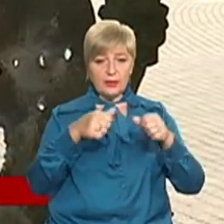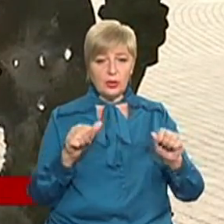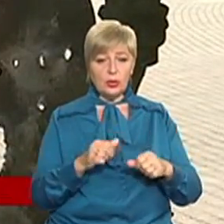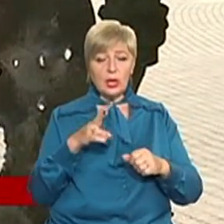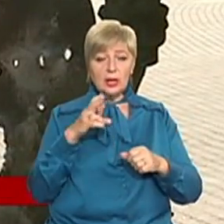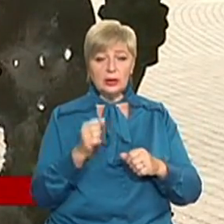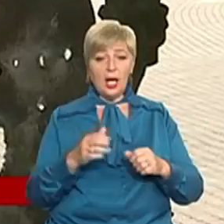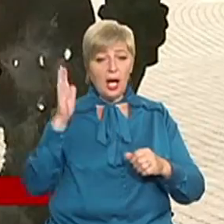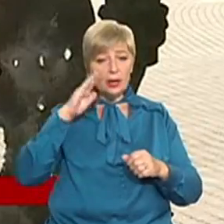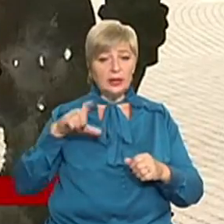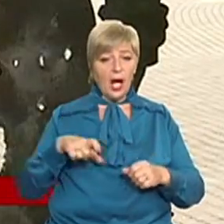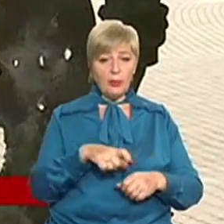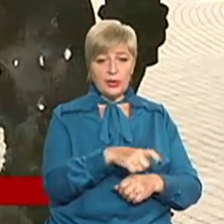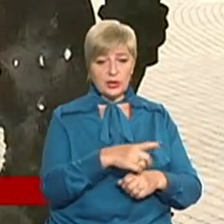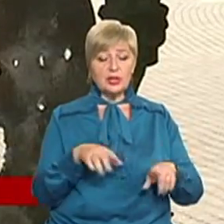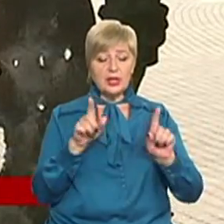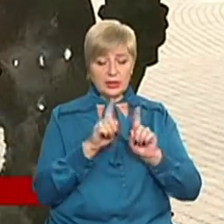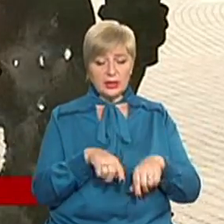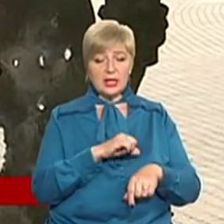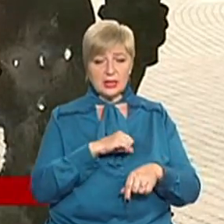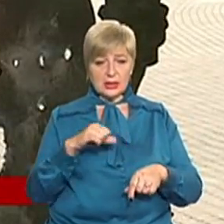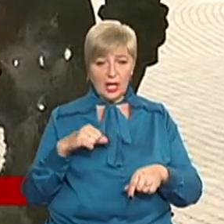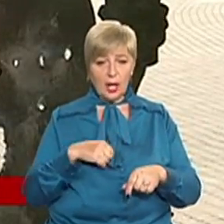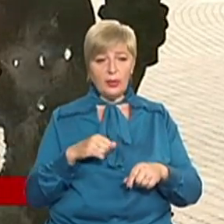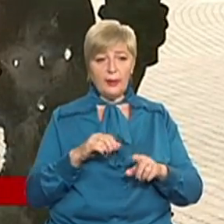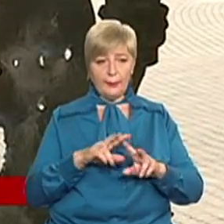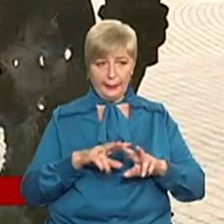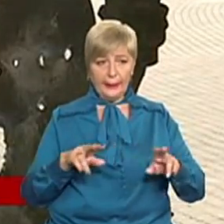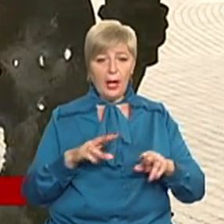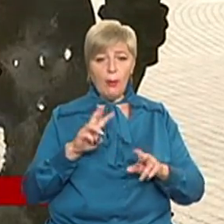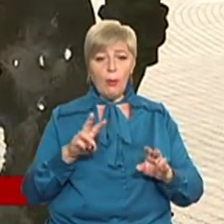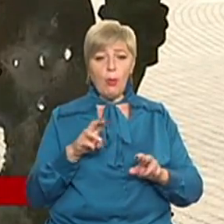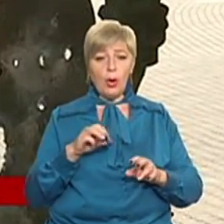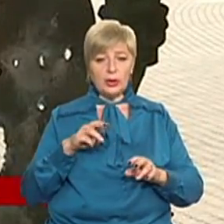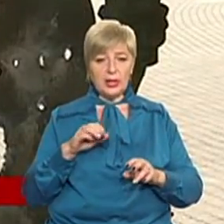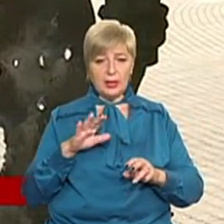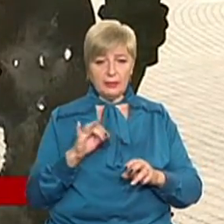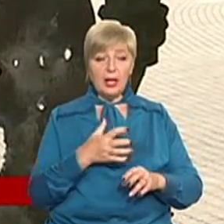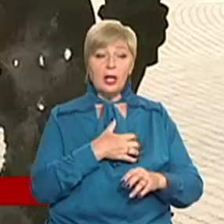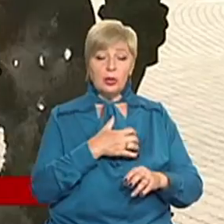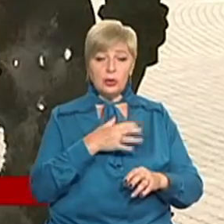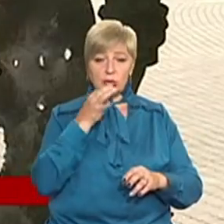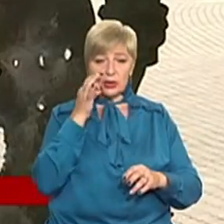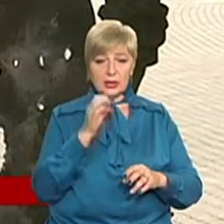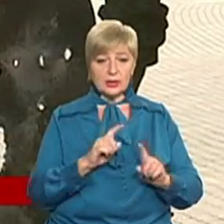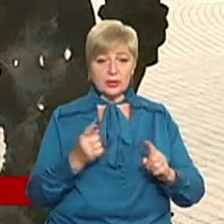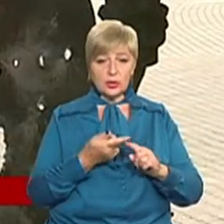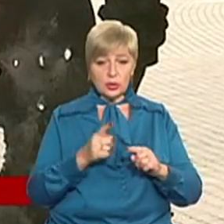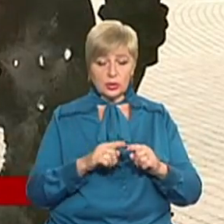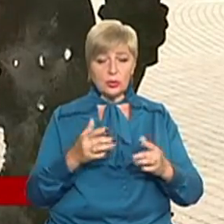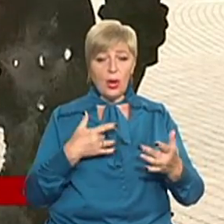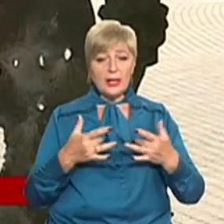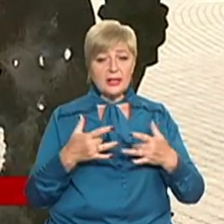набережній. Там теж такі ж самі сюжети та мотиви. Хочу сказати, що цю